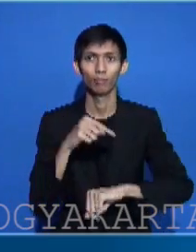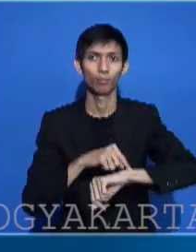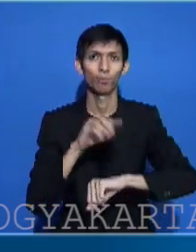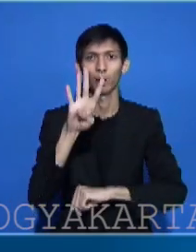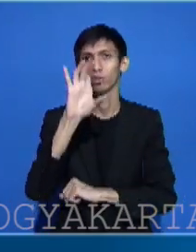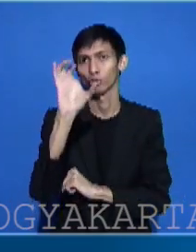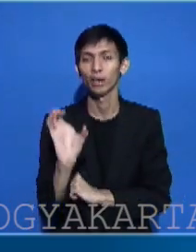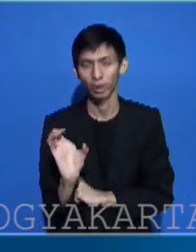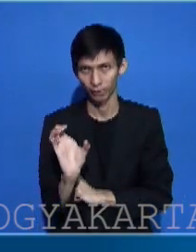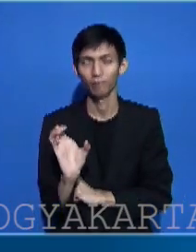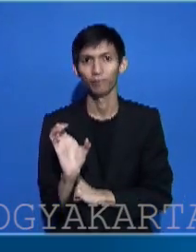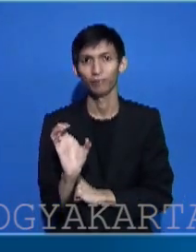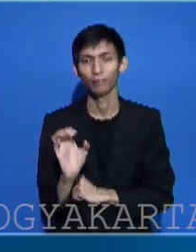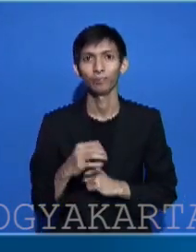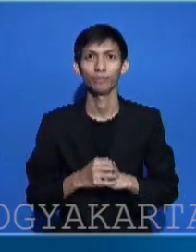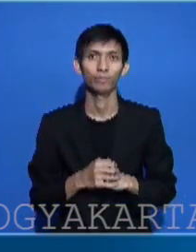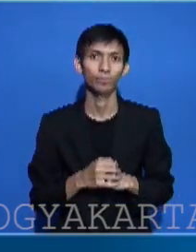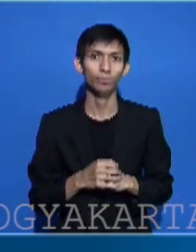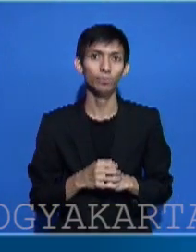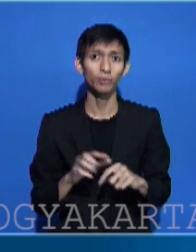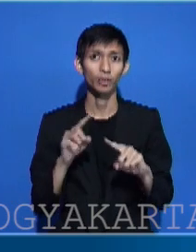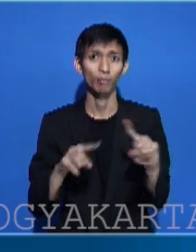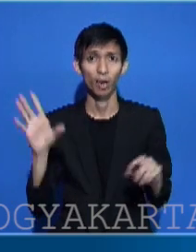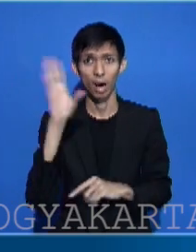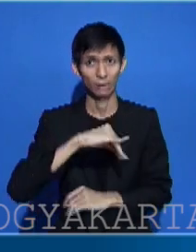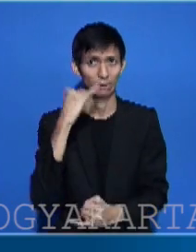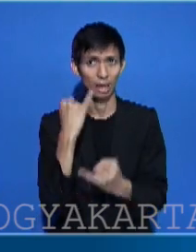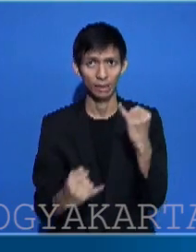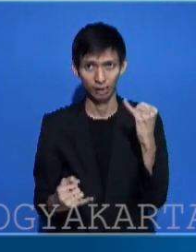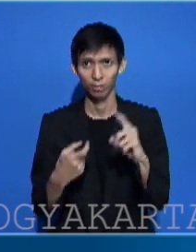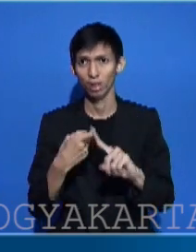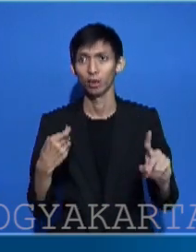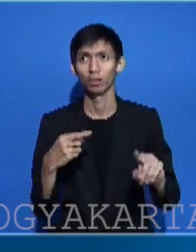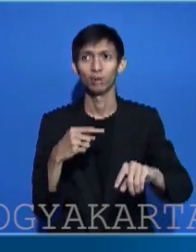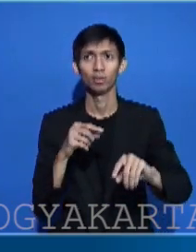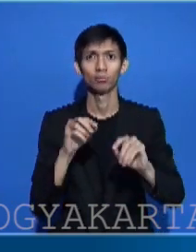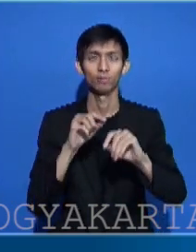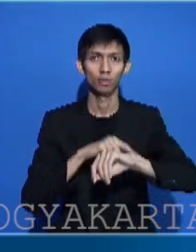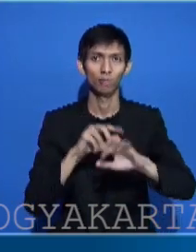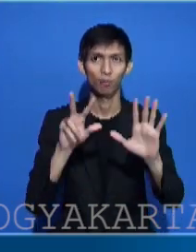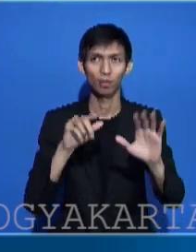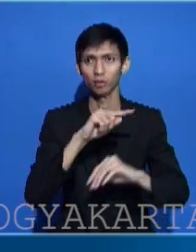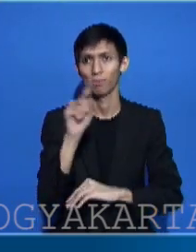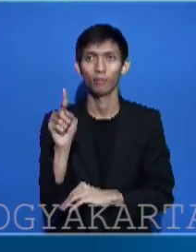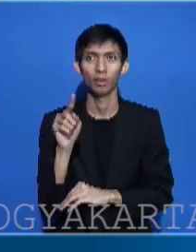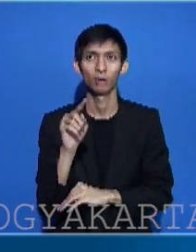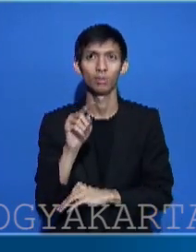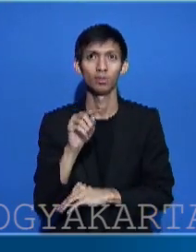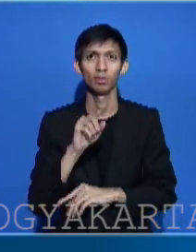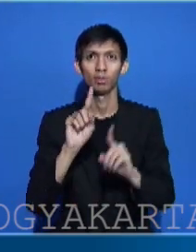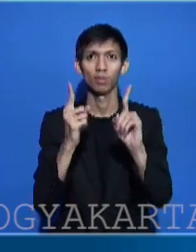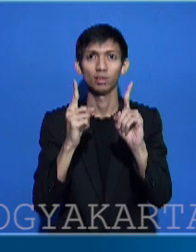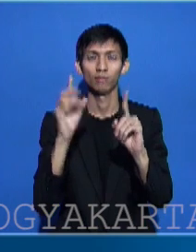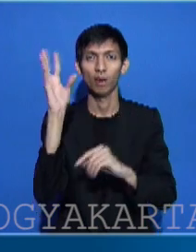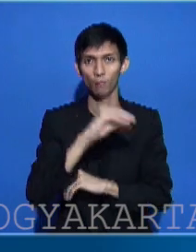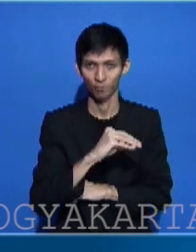Barat namun untuk hari terakhir pendaftaran akan dilayani dari pukul 08.00 Waktu Indonesia Barat hingga pukul 23 Waktu Indonesia